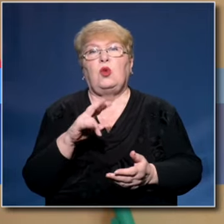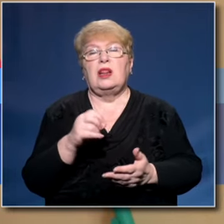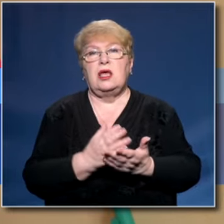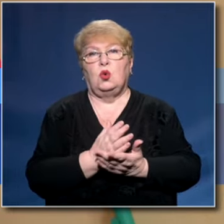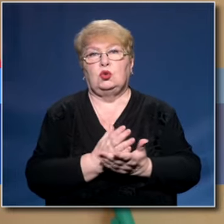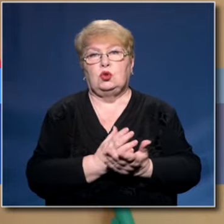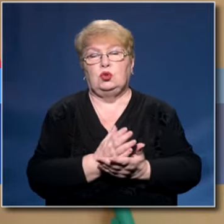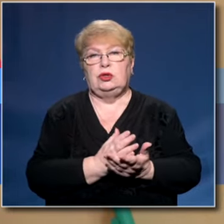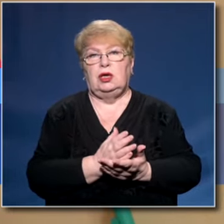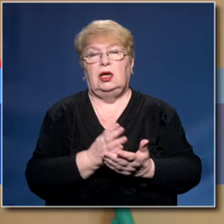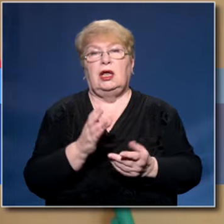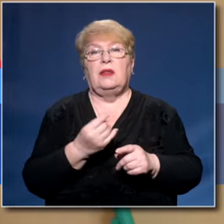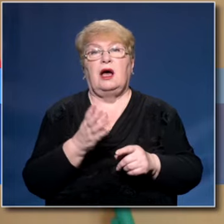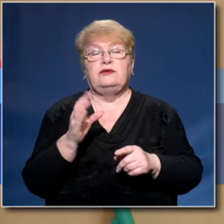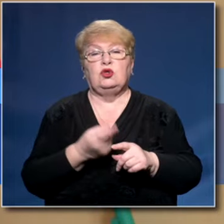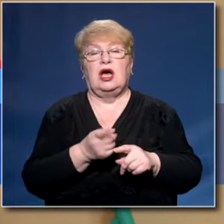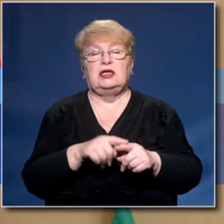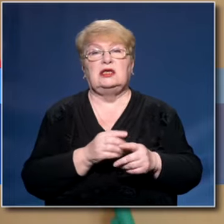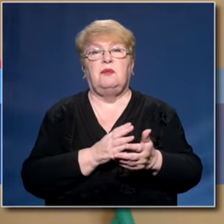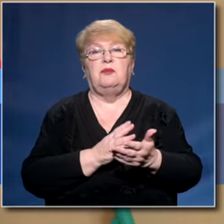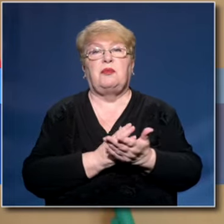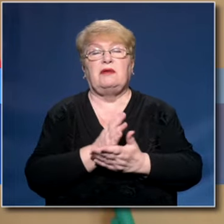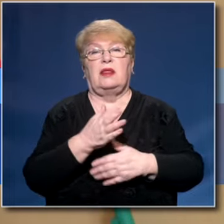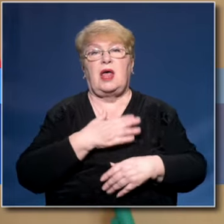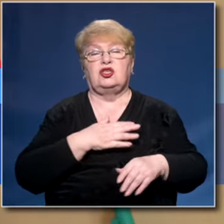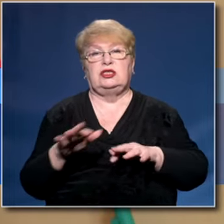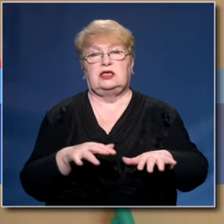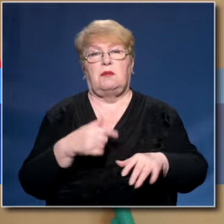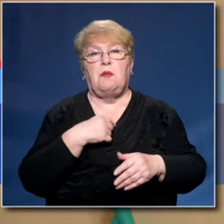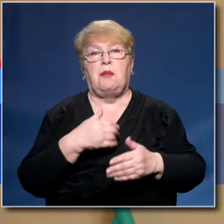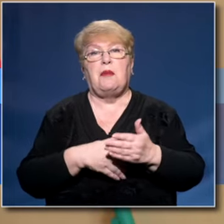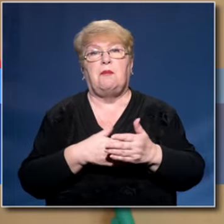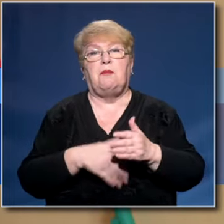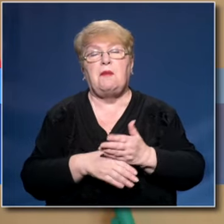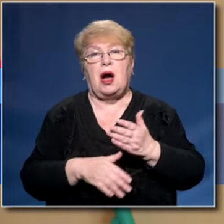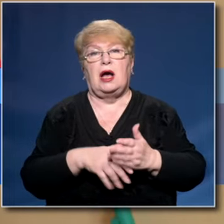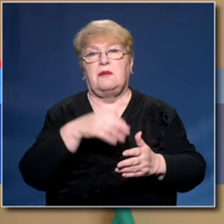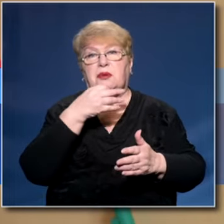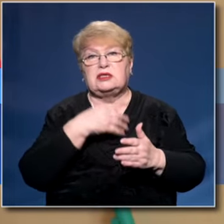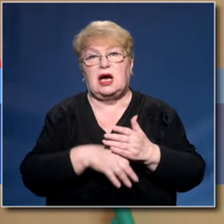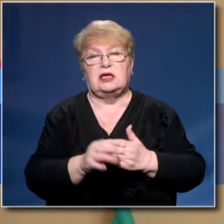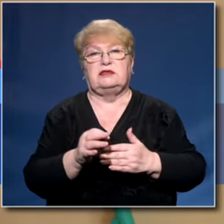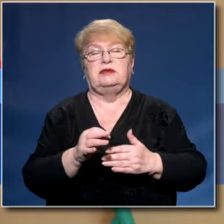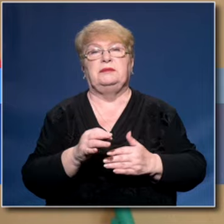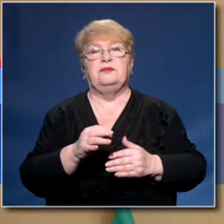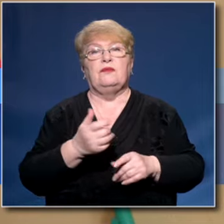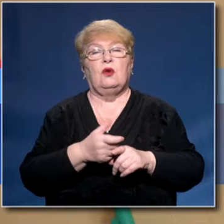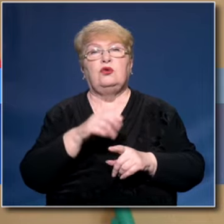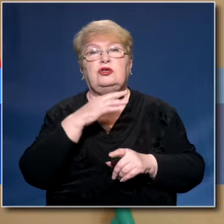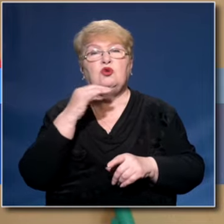услуги на ВС на это направлена наша деятельность мы им помогаем подсказывало Вия за них